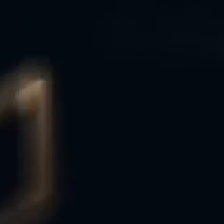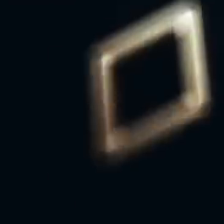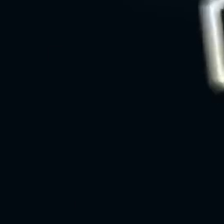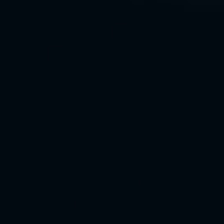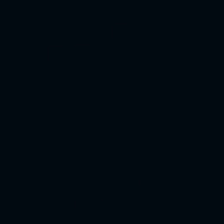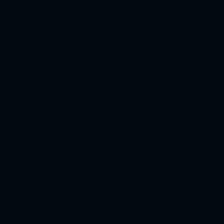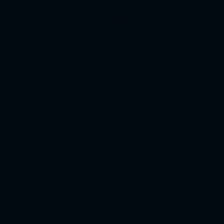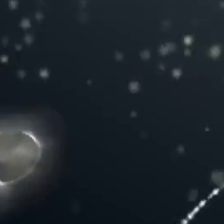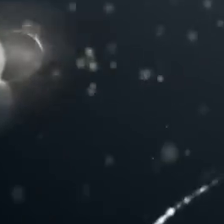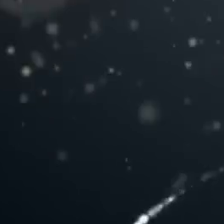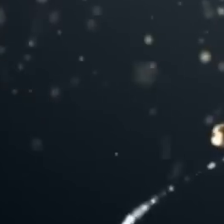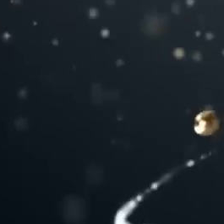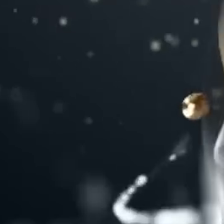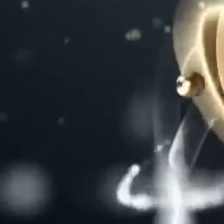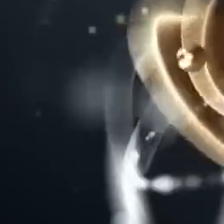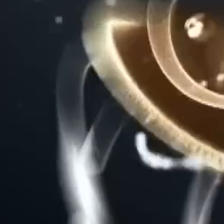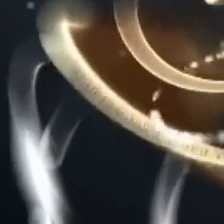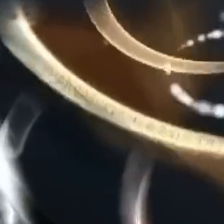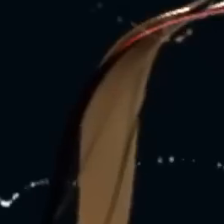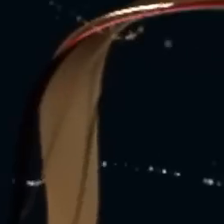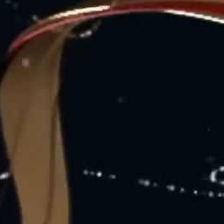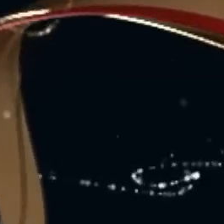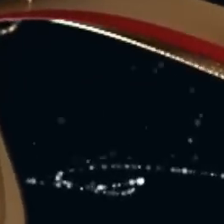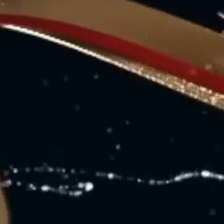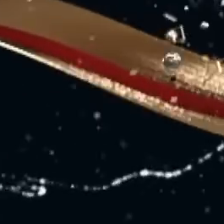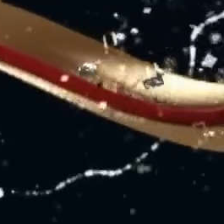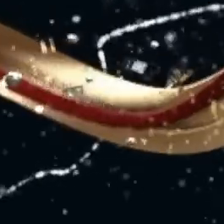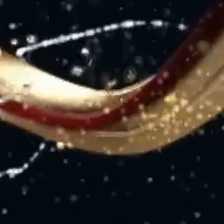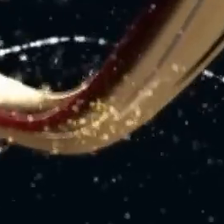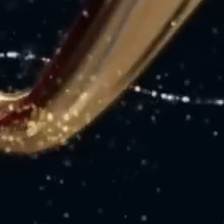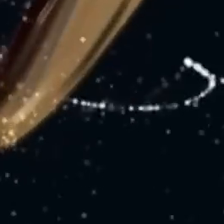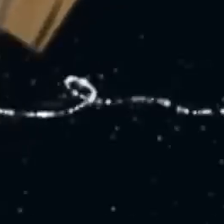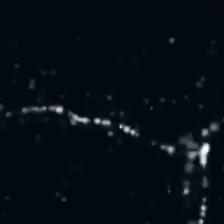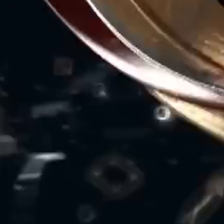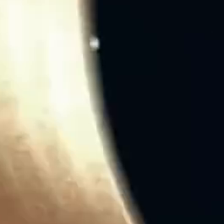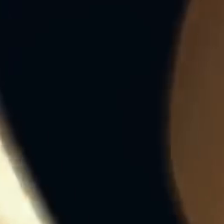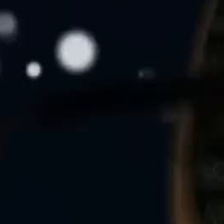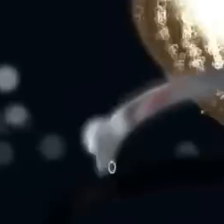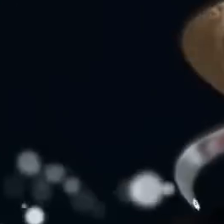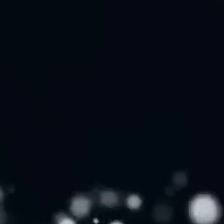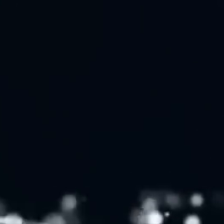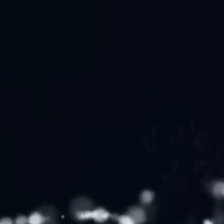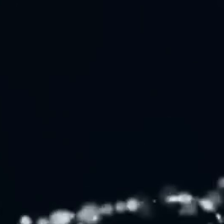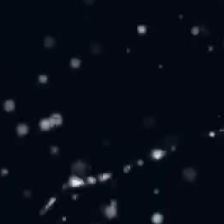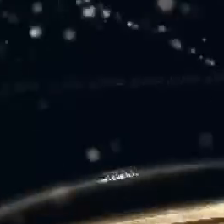وَمَا أَرْسَلْنَا مِن قَبْلِكَ إِلَّا رِجَالًا نُوحِي